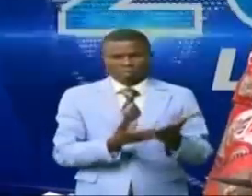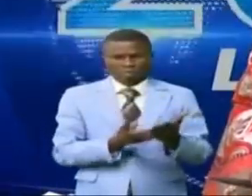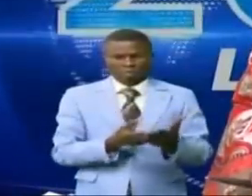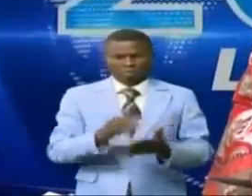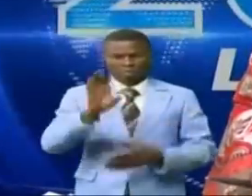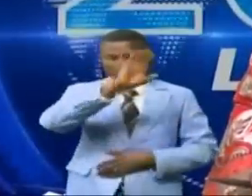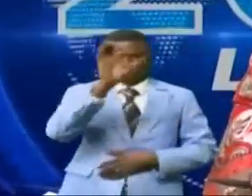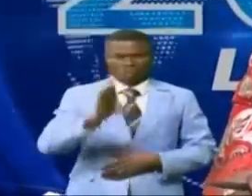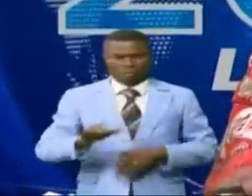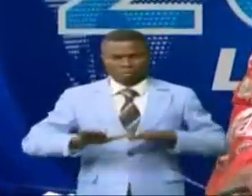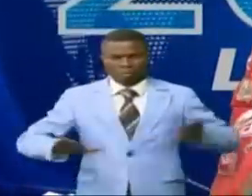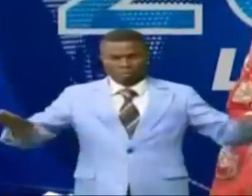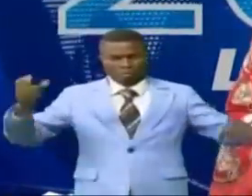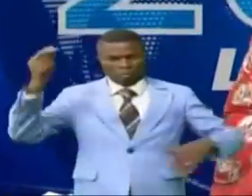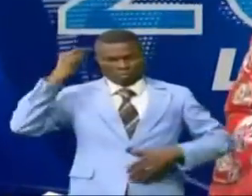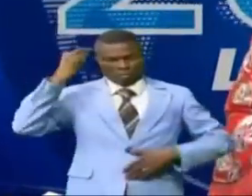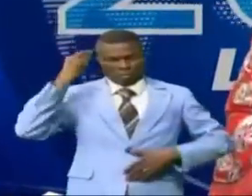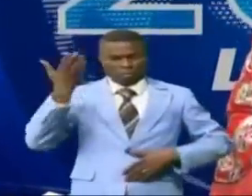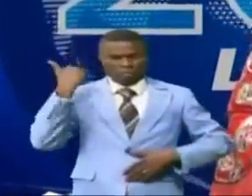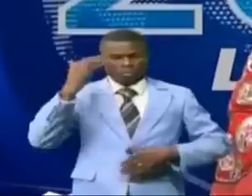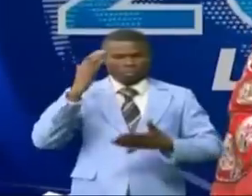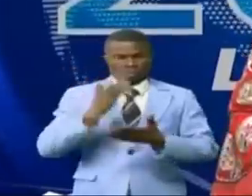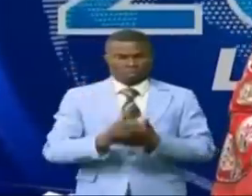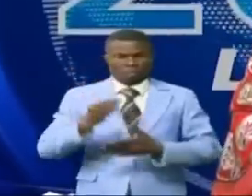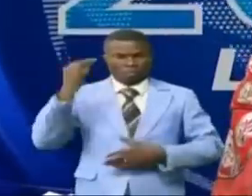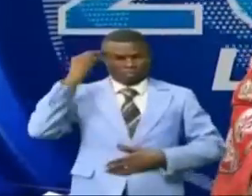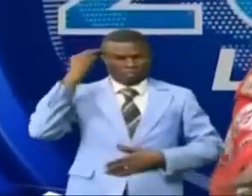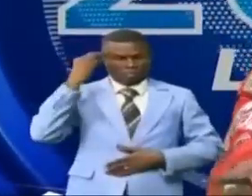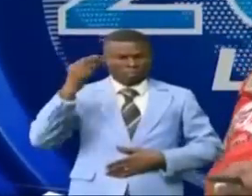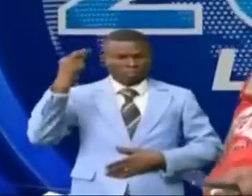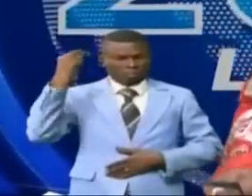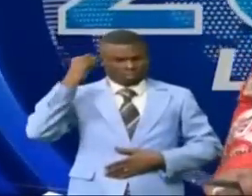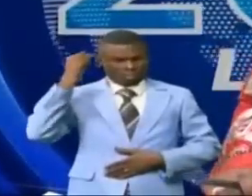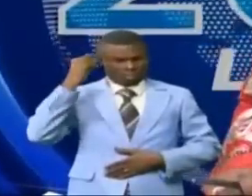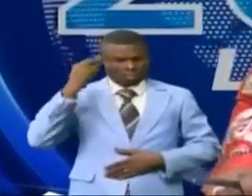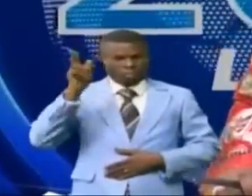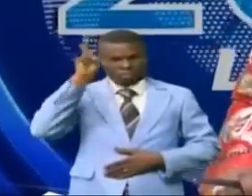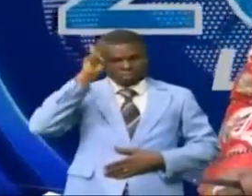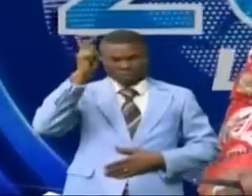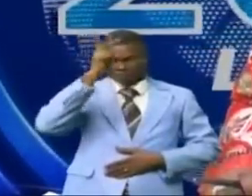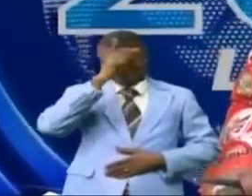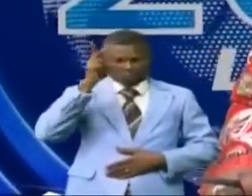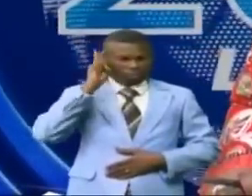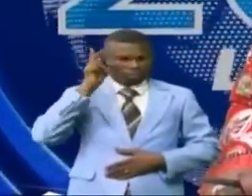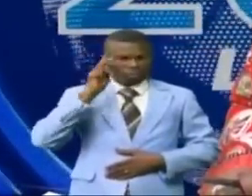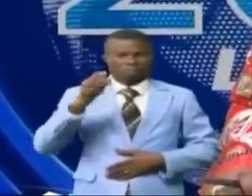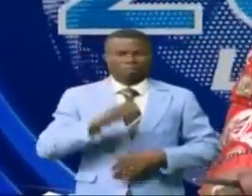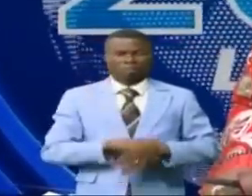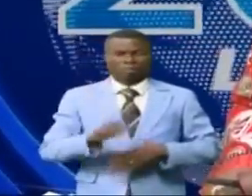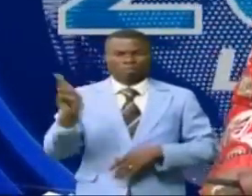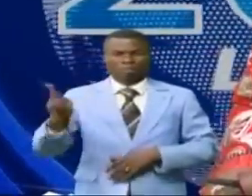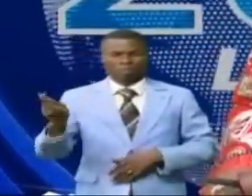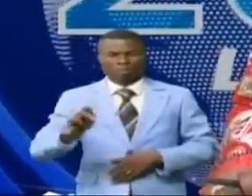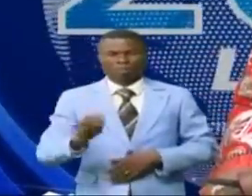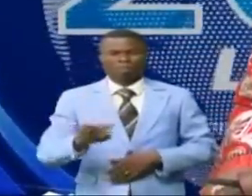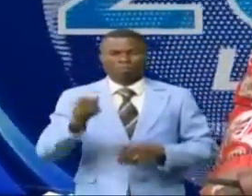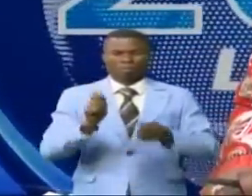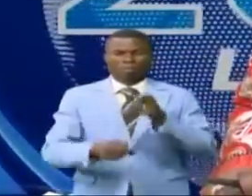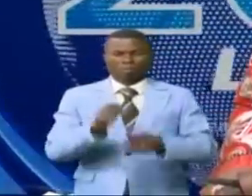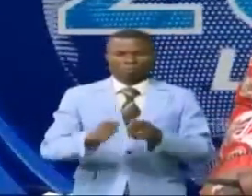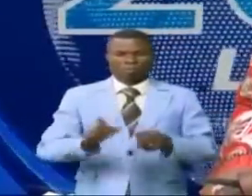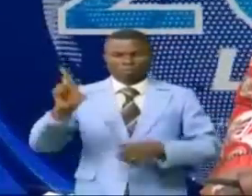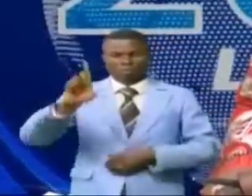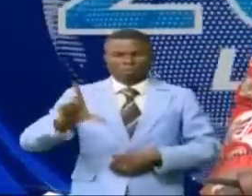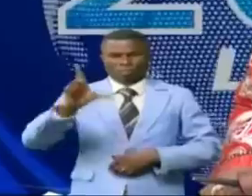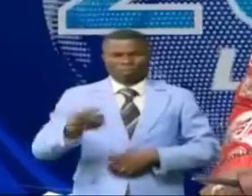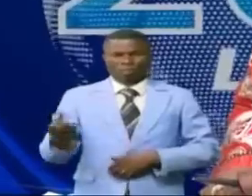comme aéroport de Ndjili, Massina, Ndjili, Kimbanseke, Kisanso, Matete, Limete,